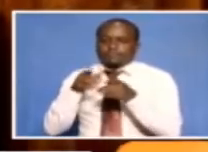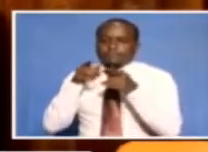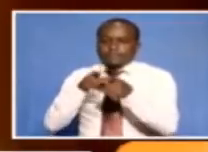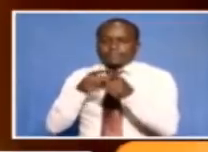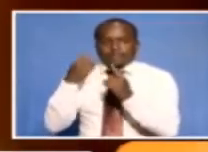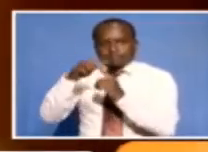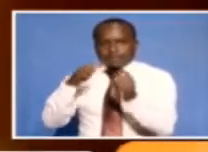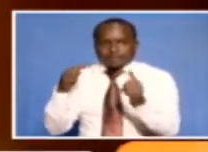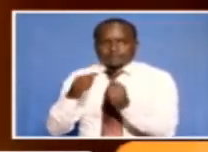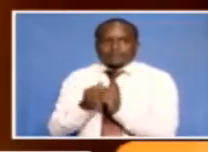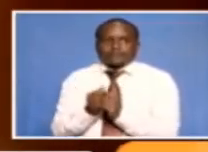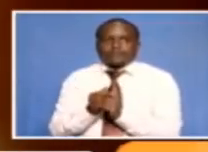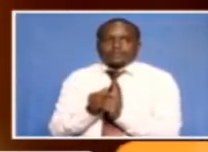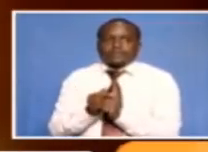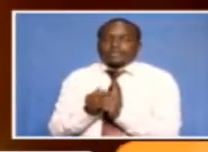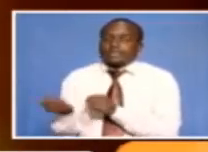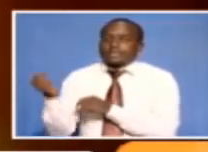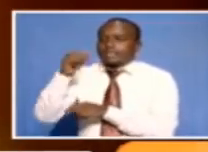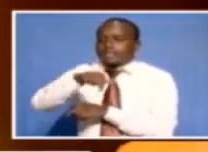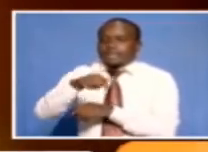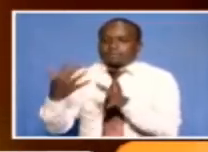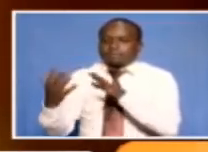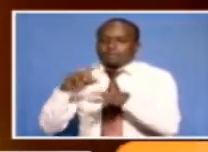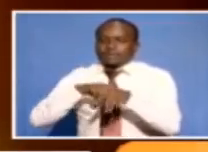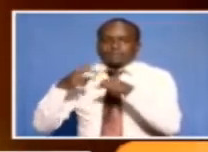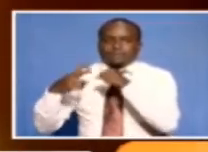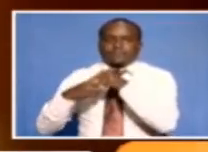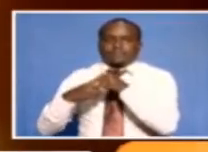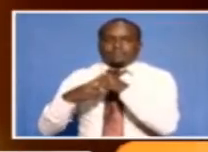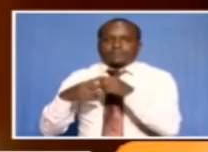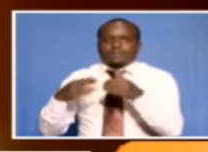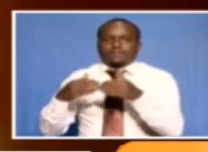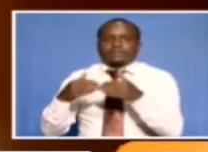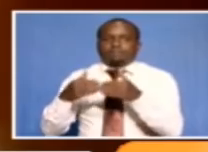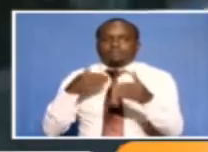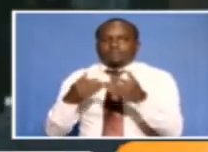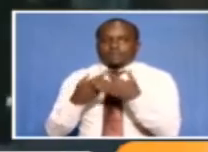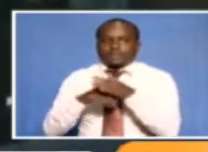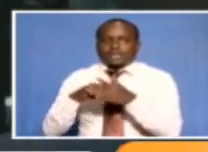Obado alifika mahakamani saa moja kabla ya shughuli za mahakama kung'oa nanga.